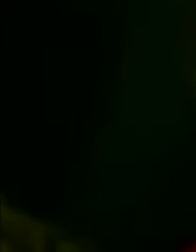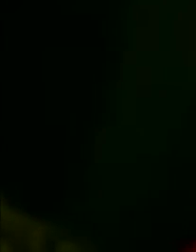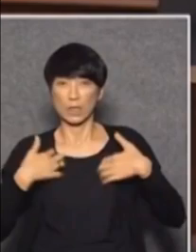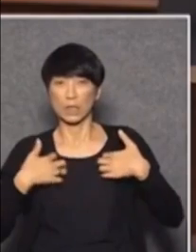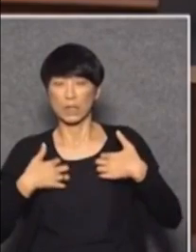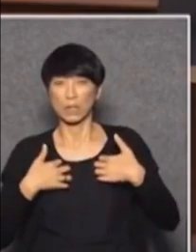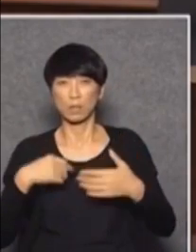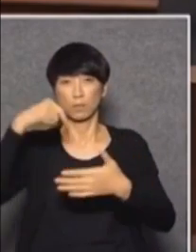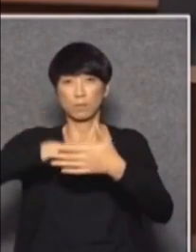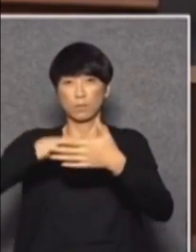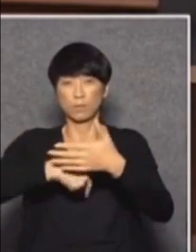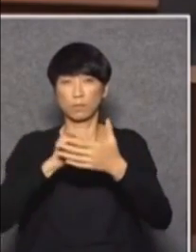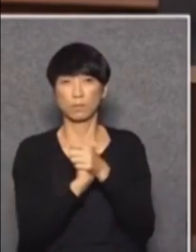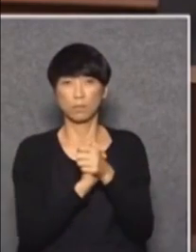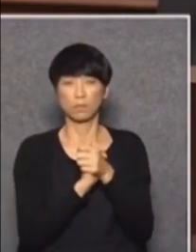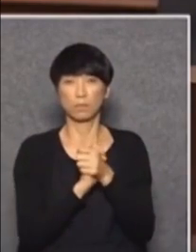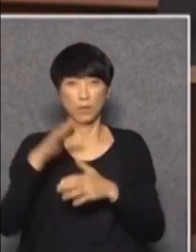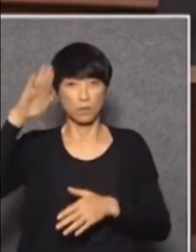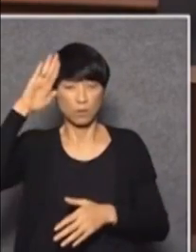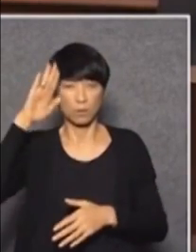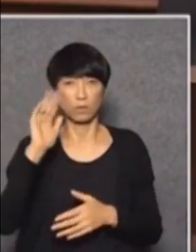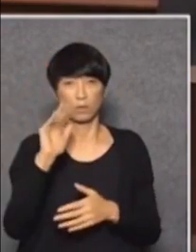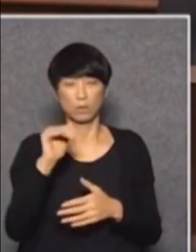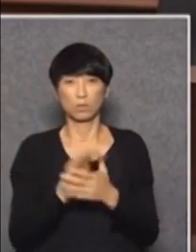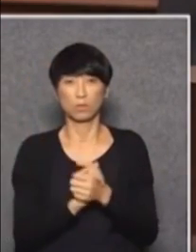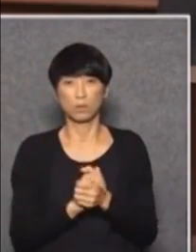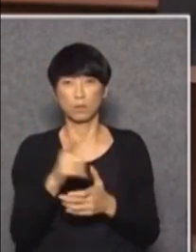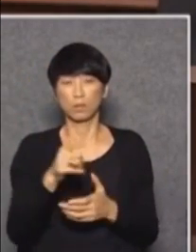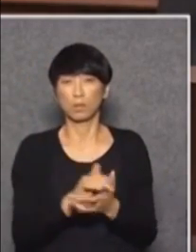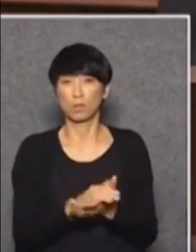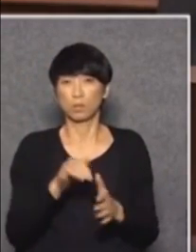中警方都会在线，